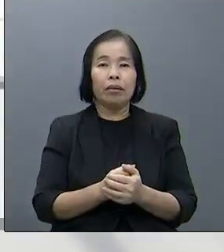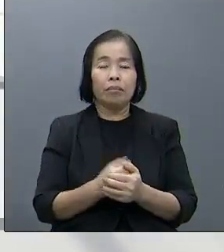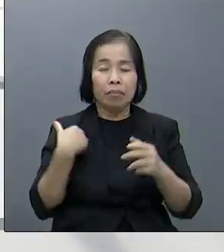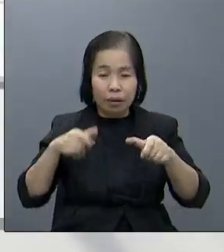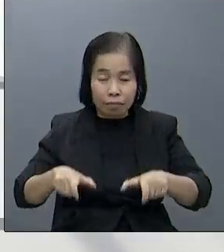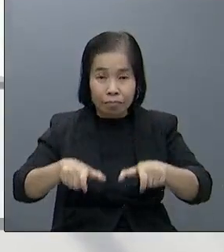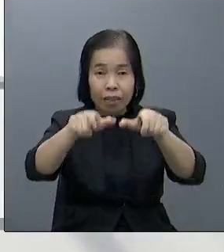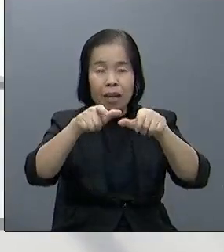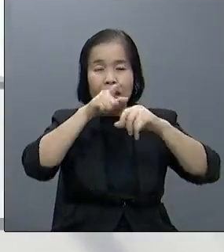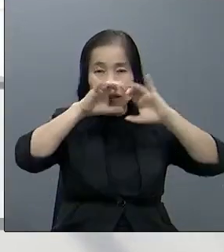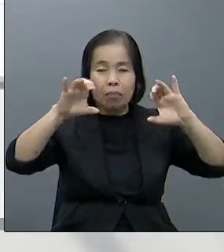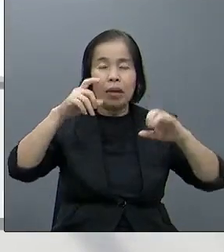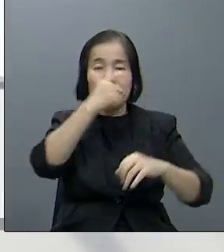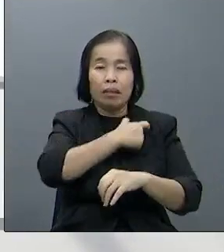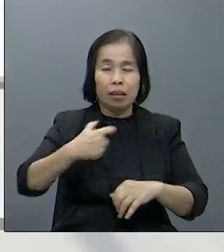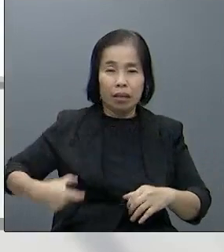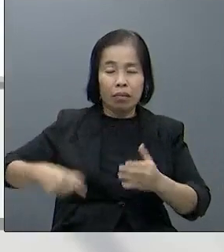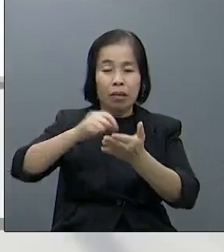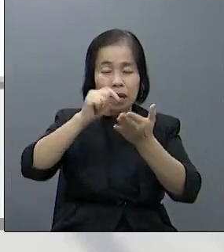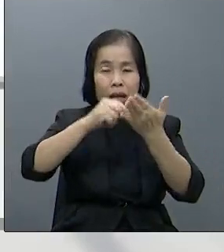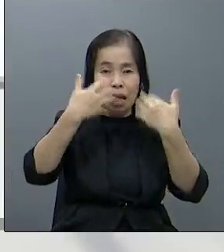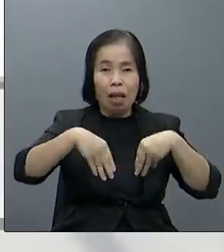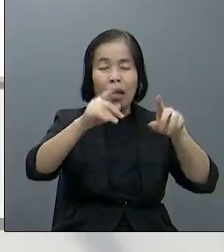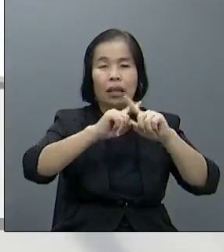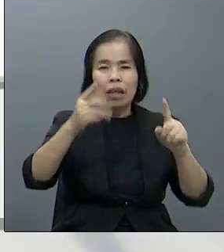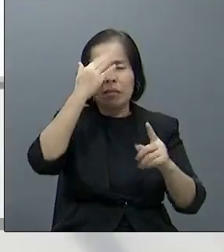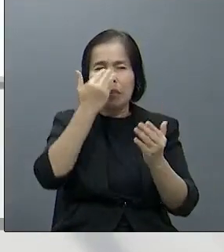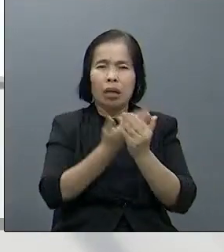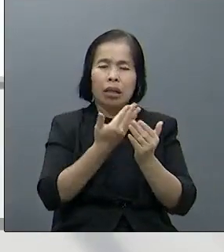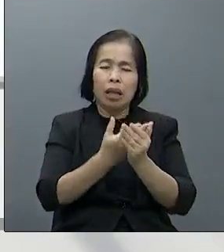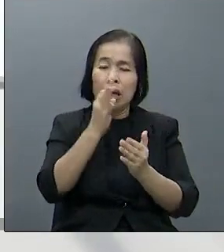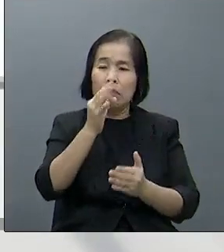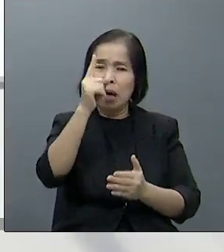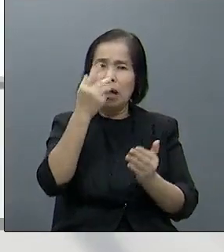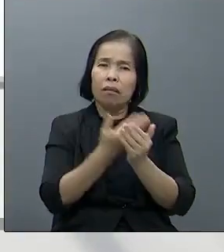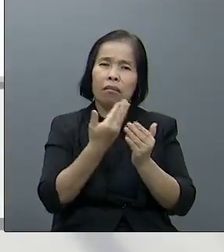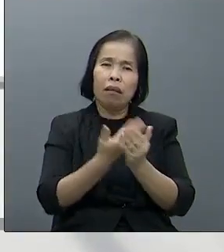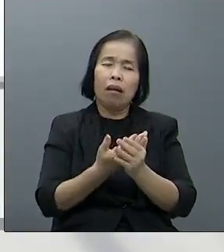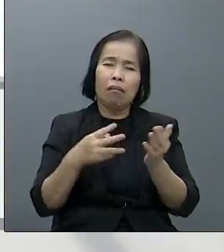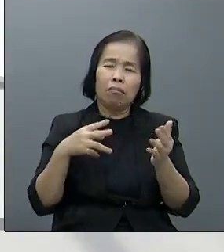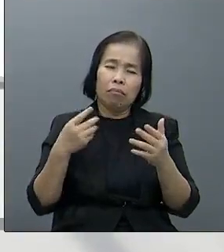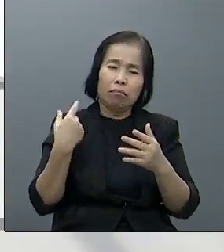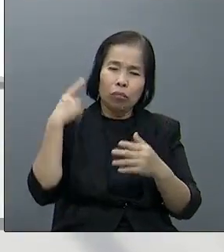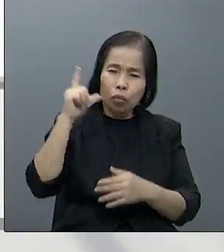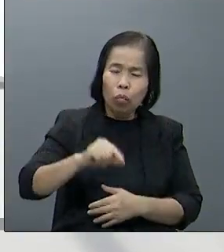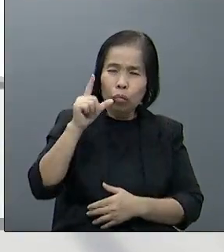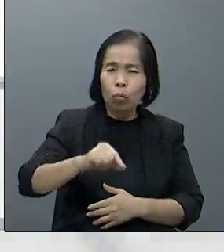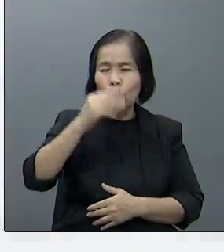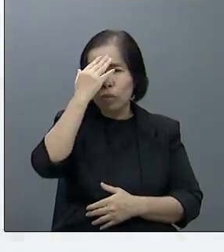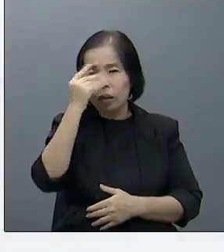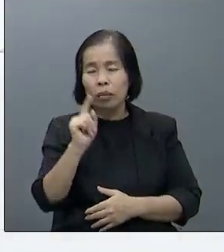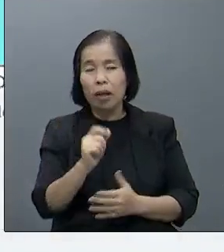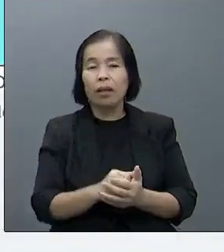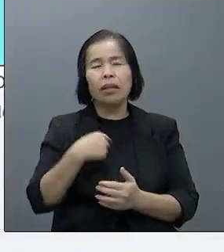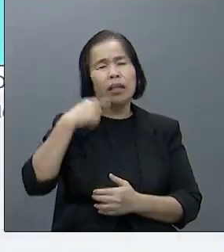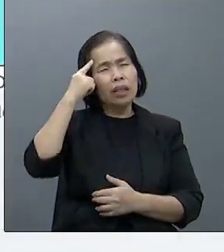รัฐบาลแล้วก็จริงทำไมเงินบาทยังคงอ่อนค่าอย่างต่อเนื่องโดยเฉพาะในช่วงเดือนกันยายนนะคะถ้าจะดูชัดๆน่าจะ